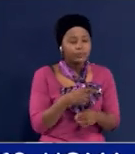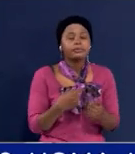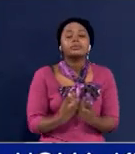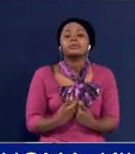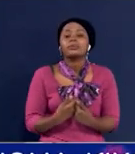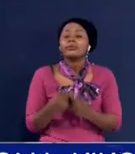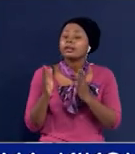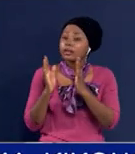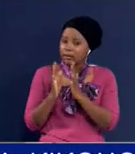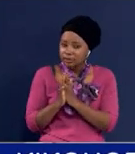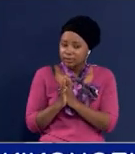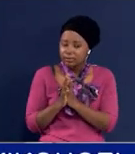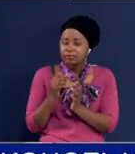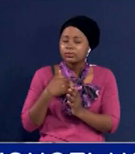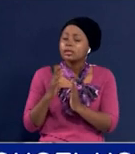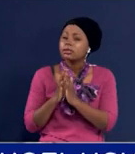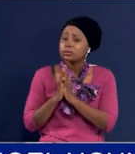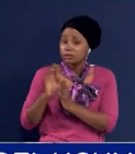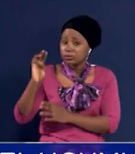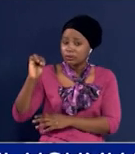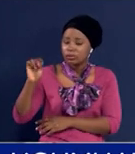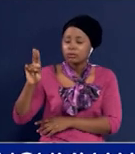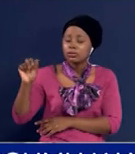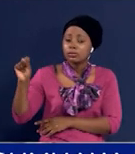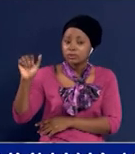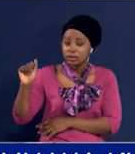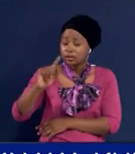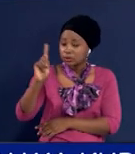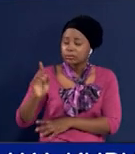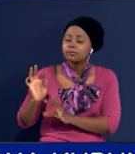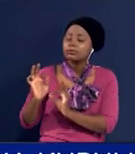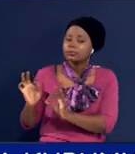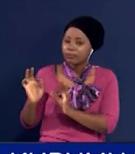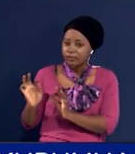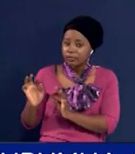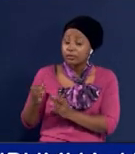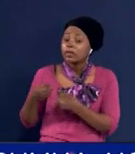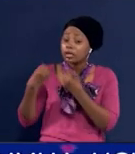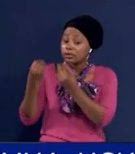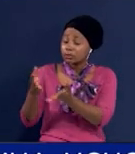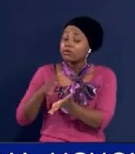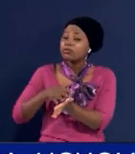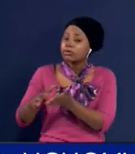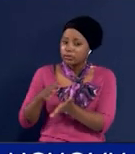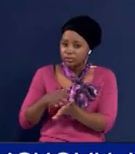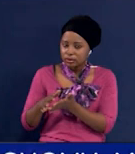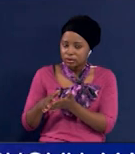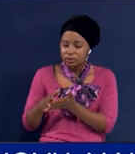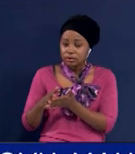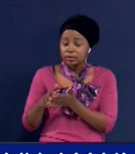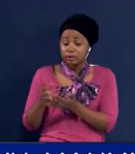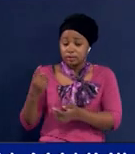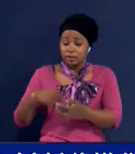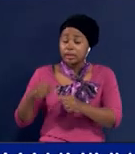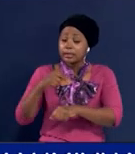sana. Kwa kweli namshukuru sana Musa Julius kwa swali zuri la kutolea ufafanuzi. Kwa kweli katika kipindi